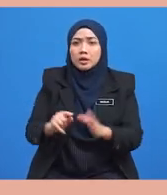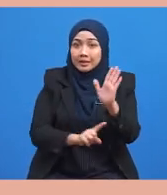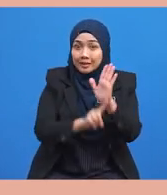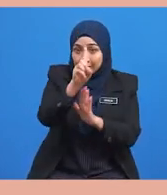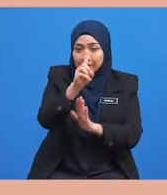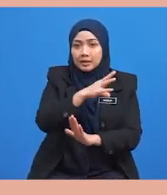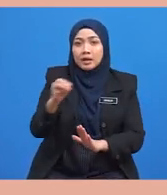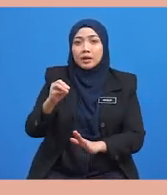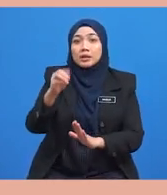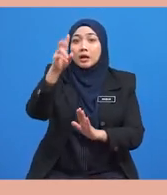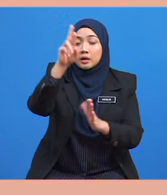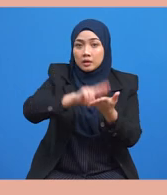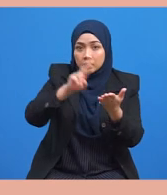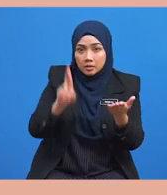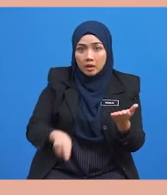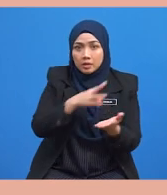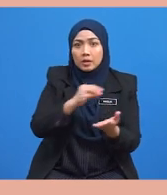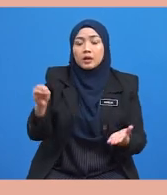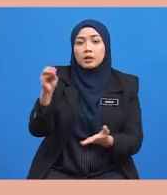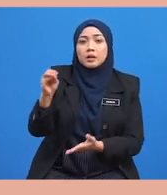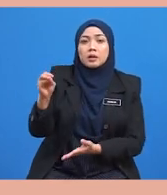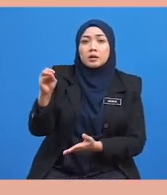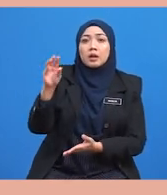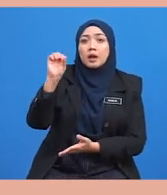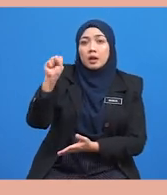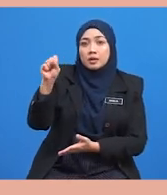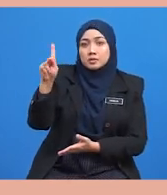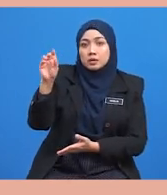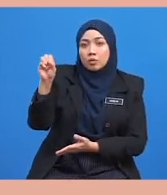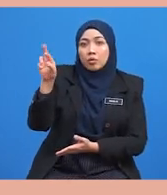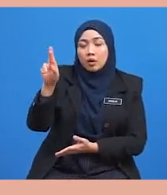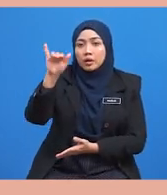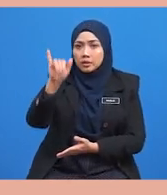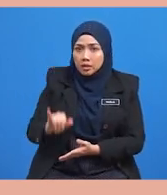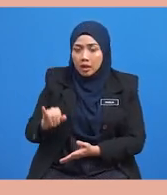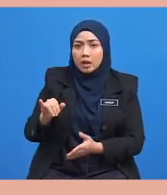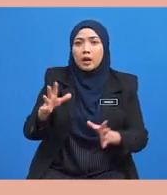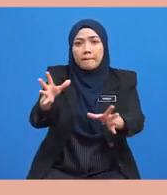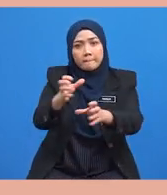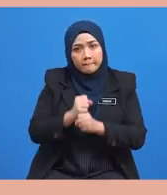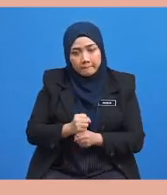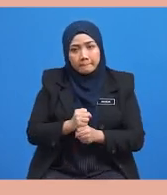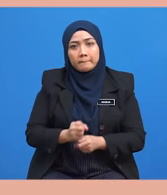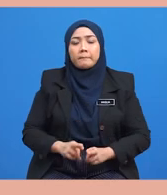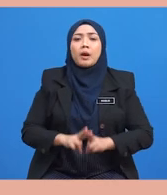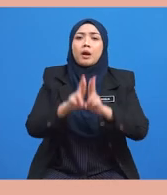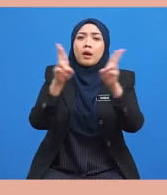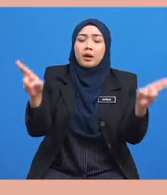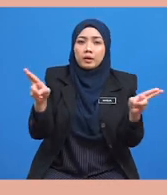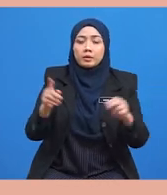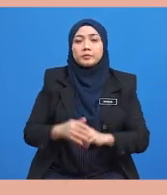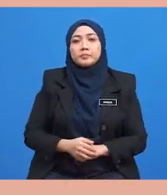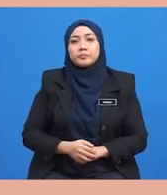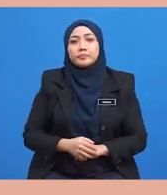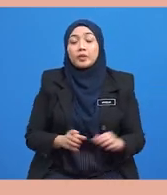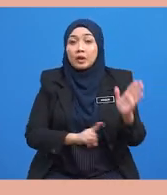paling rendah dan skor yang paling ramai diperolehi? Dalam plot titik yang terhasil, cerapan